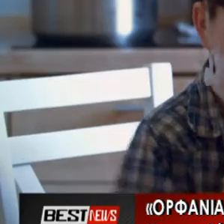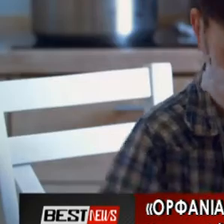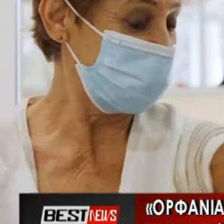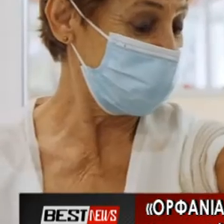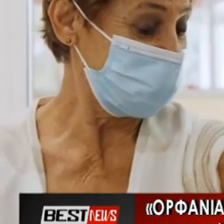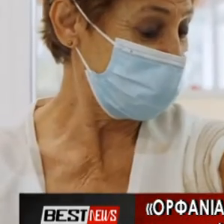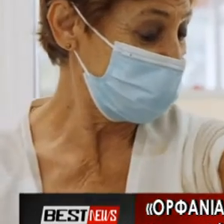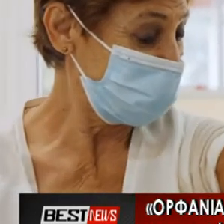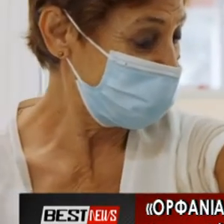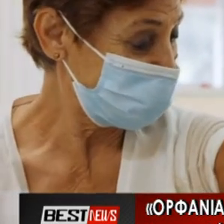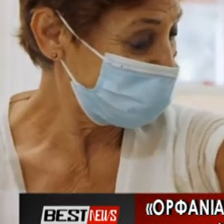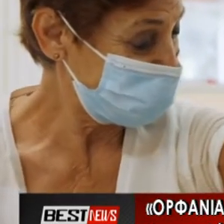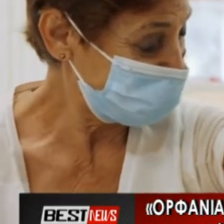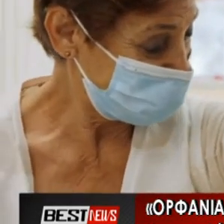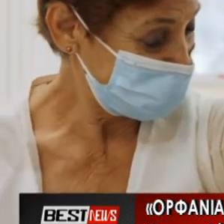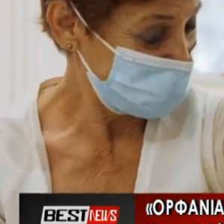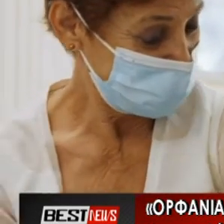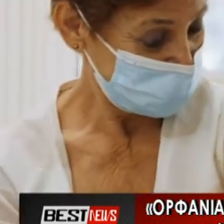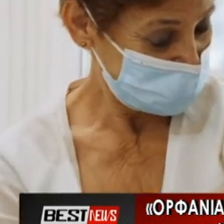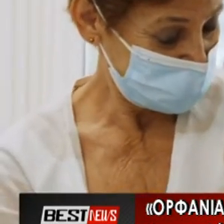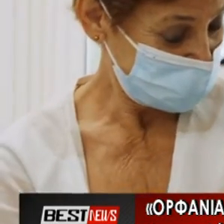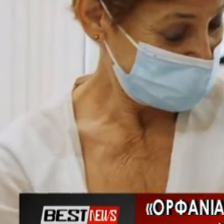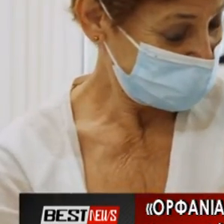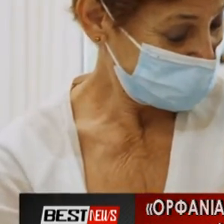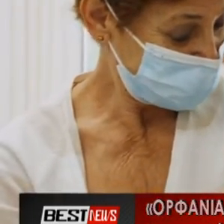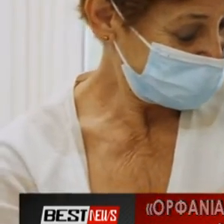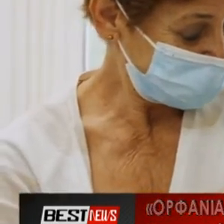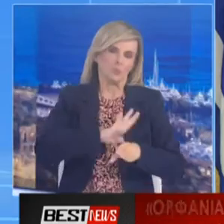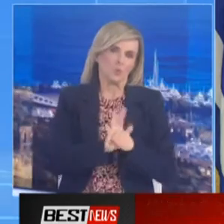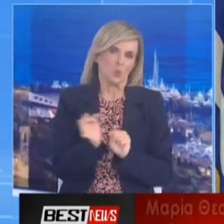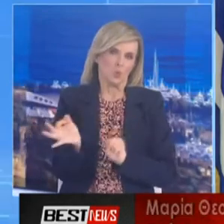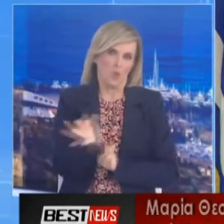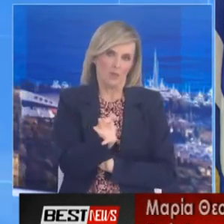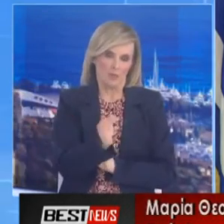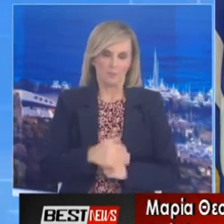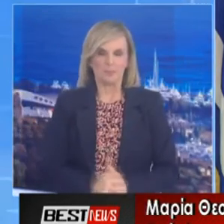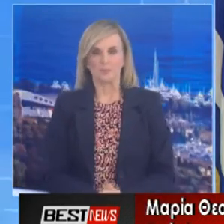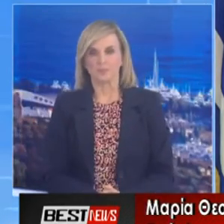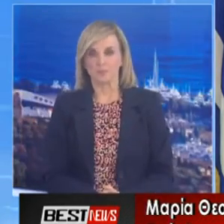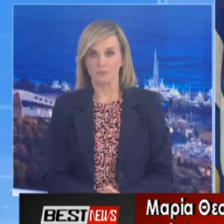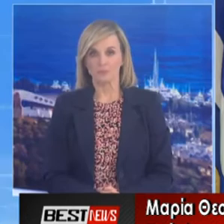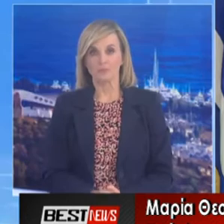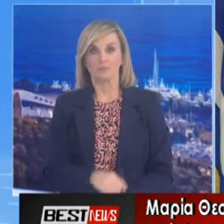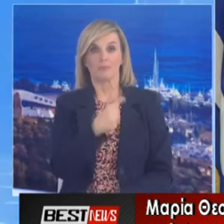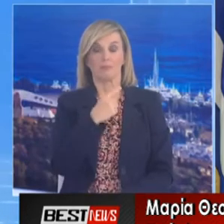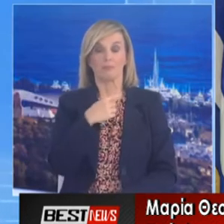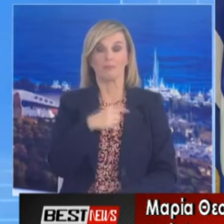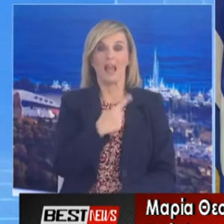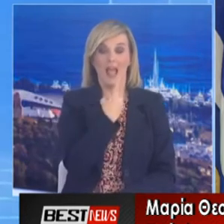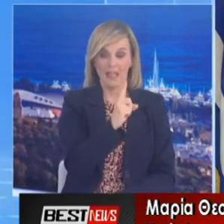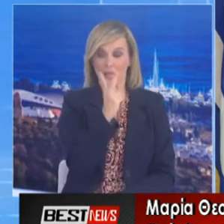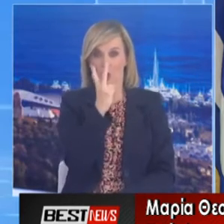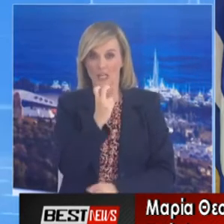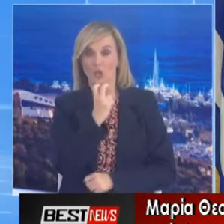θέλοντας να αναδείξει τη σημασία της πρόληψης και του εμβολιασμού. Σε 15 μήνες, 120.000 παιδιά στις